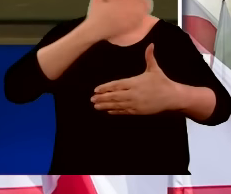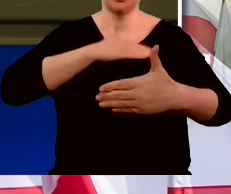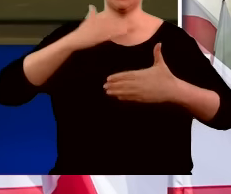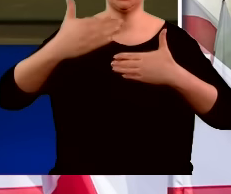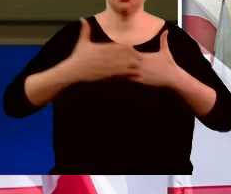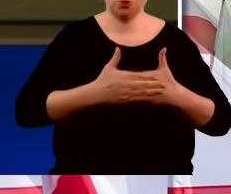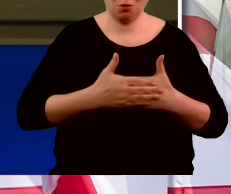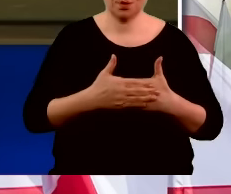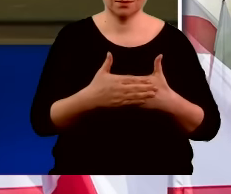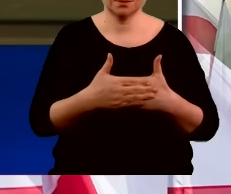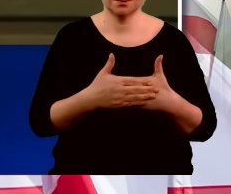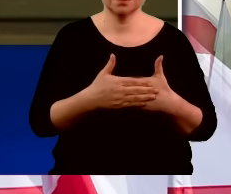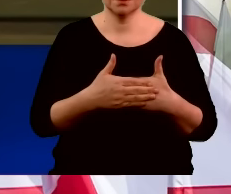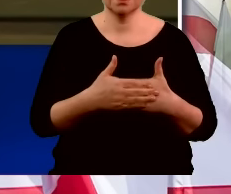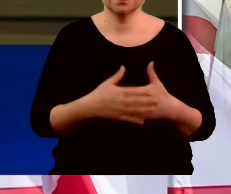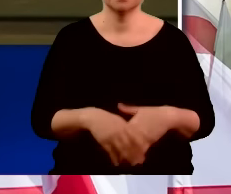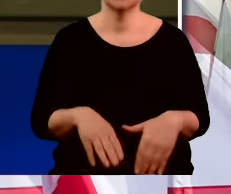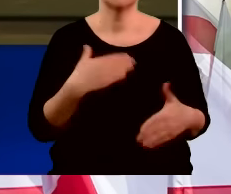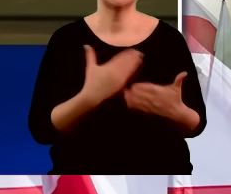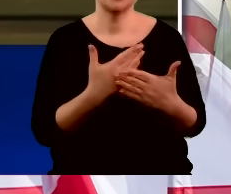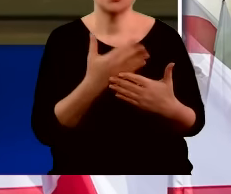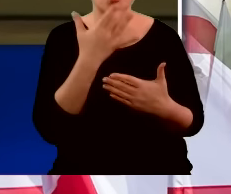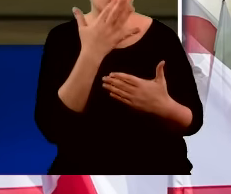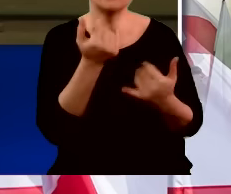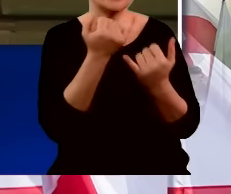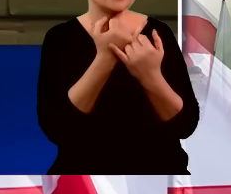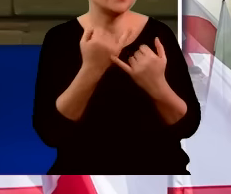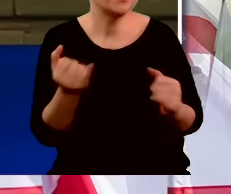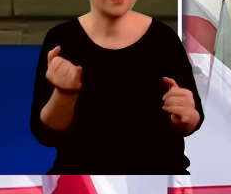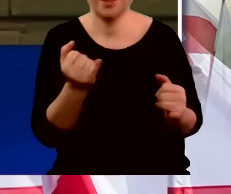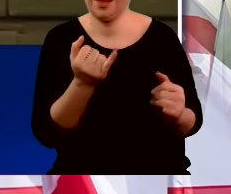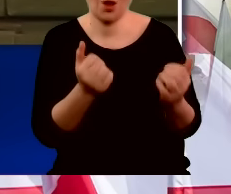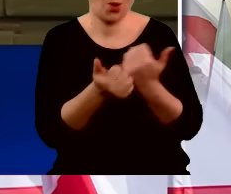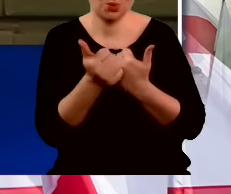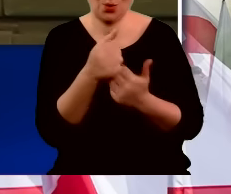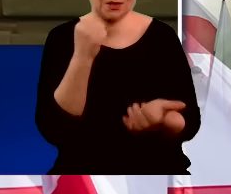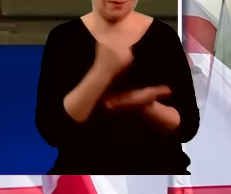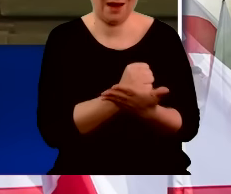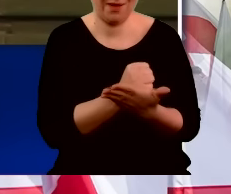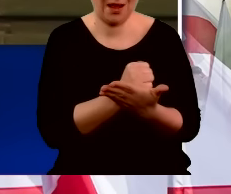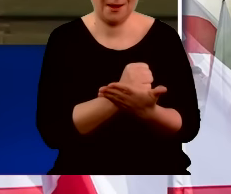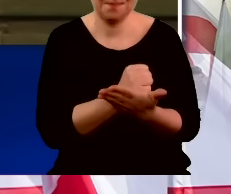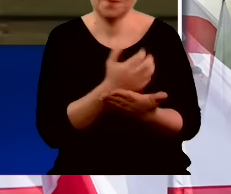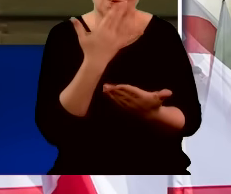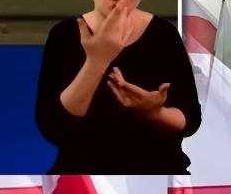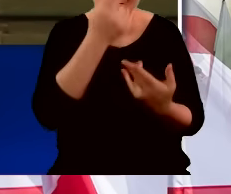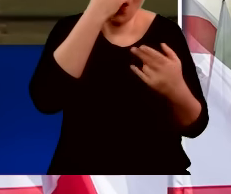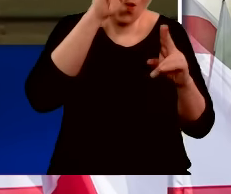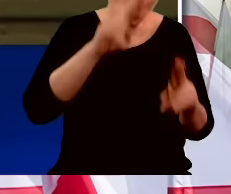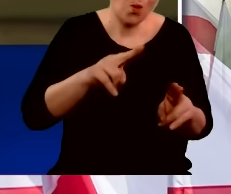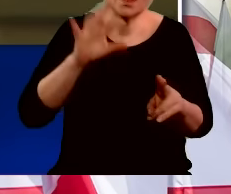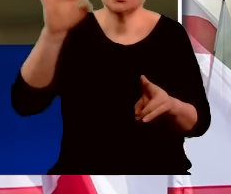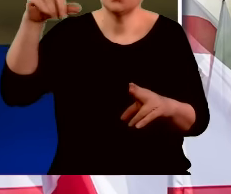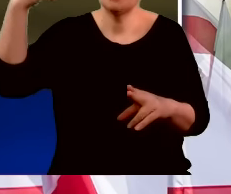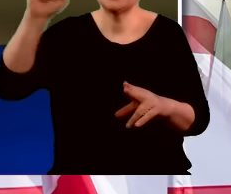tak? Czyli... Ja dlatego mówię o zupełnie innej płaszczyźnie tej sprawy. Ja nie mówię o płaszczyźnie uznania, czy akt łaski prezydenta